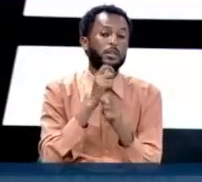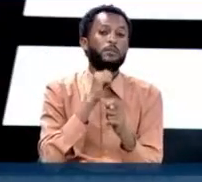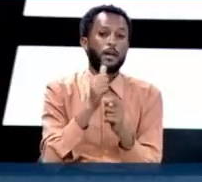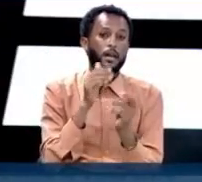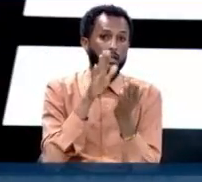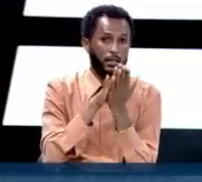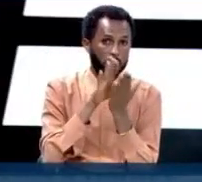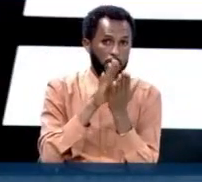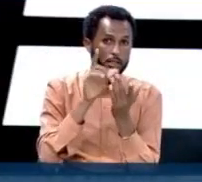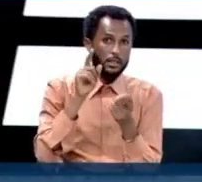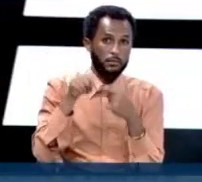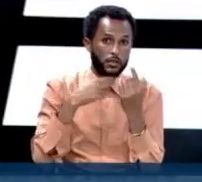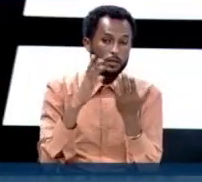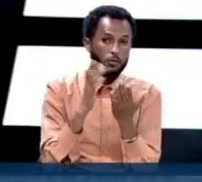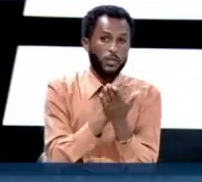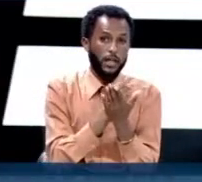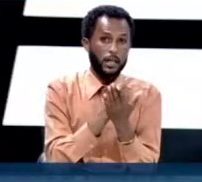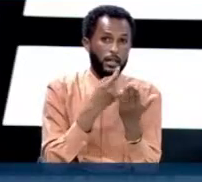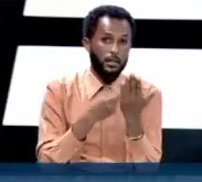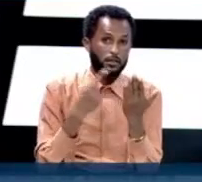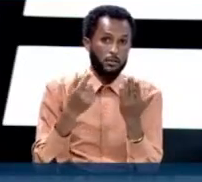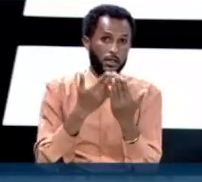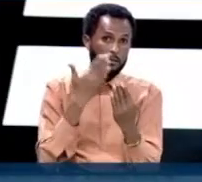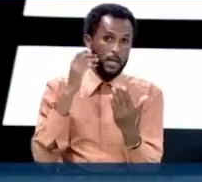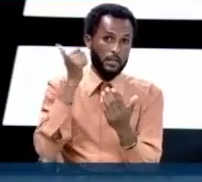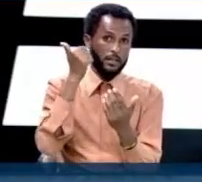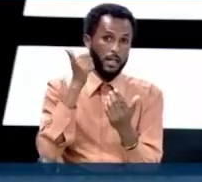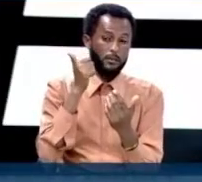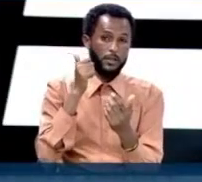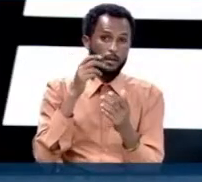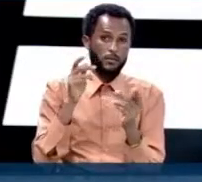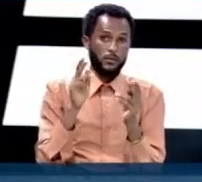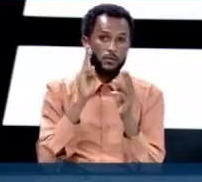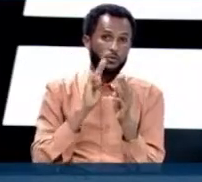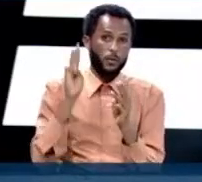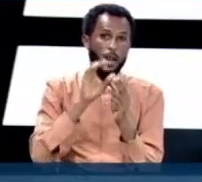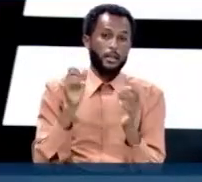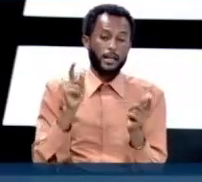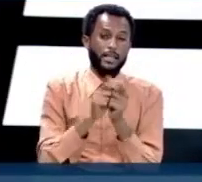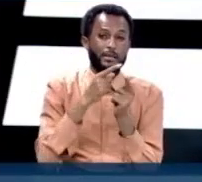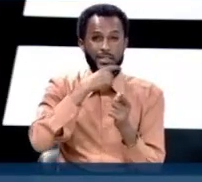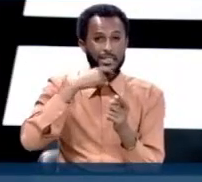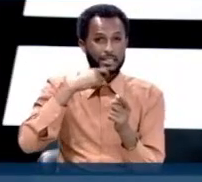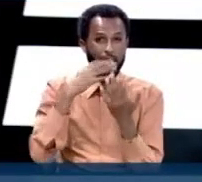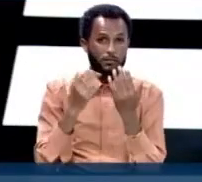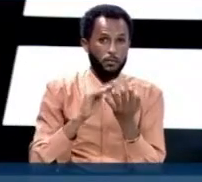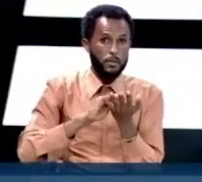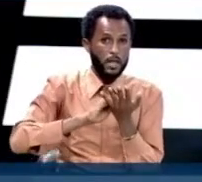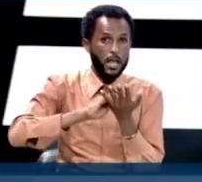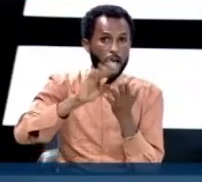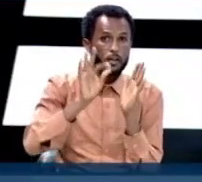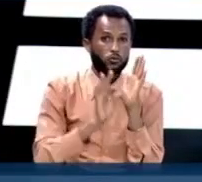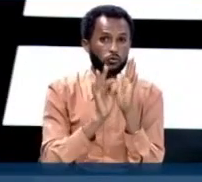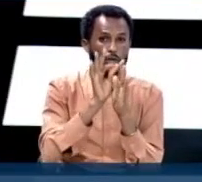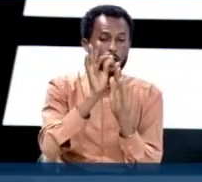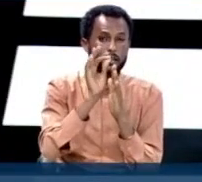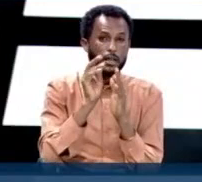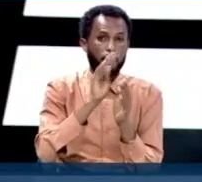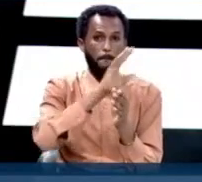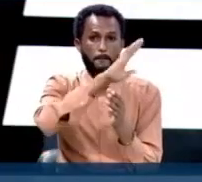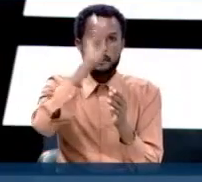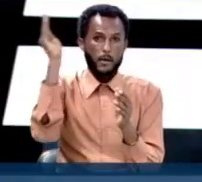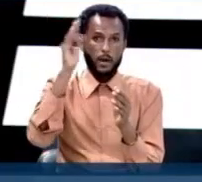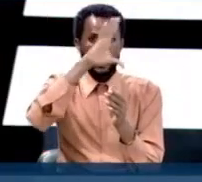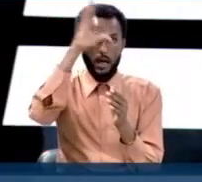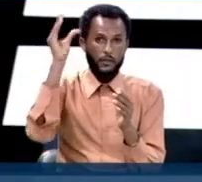ትምህርቲ ብዘይ ምውሳዳን እዚ ቅድሚ 10 ዓመታት ኣብ ሶማልያ ዘጋጠመ ድርቂ ሕዚ እውን ብሚልዮናት ዝቁፀሩ ህዝብታት ምብራቅ ኣፍሪካ